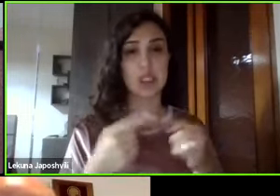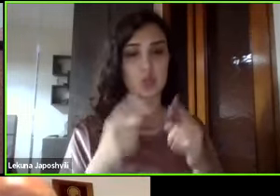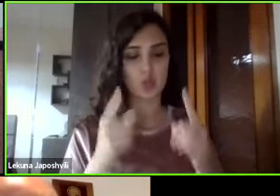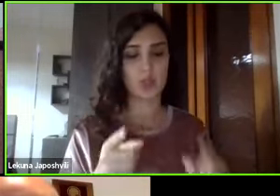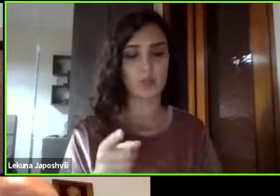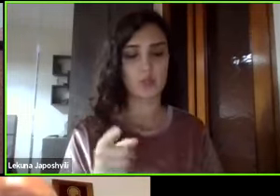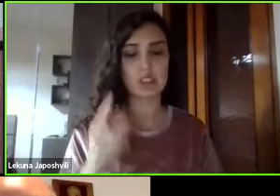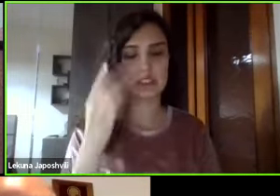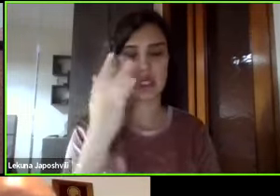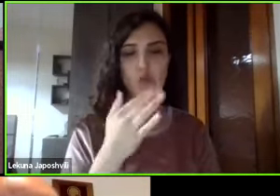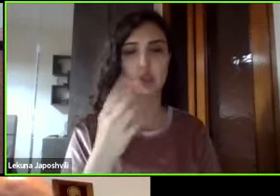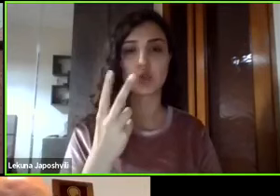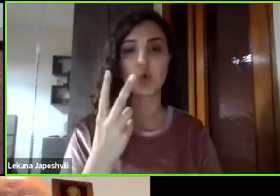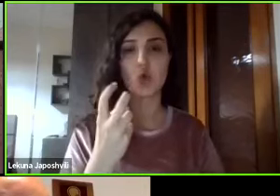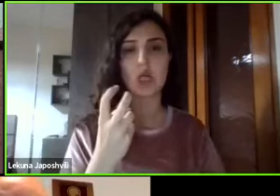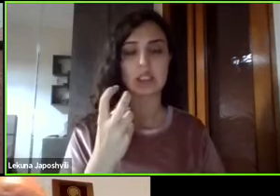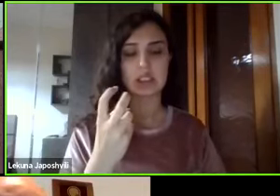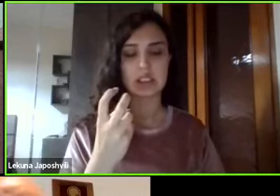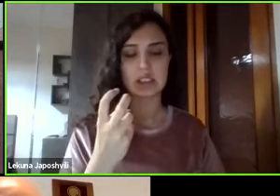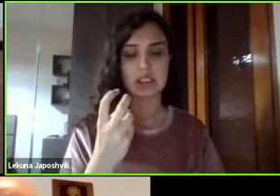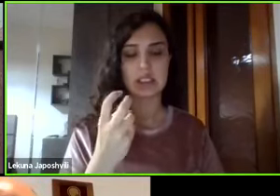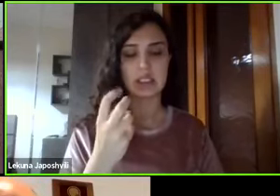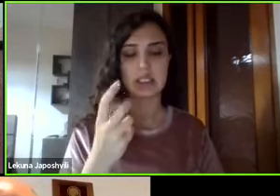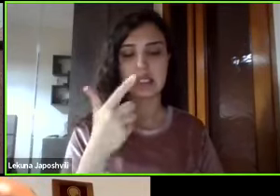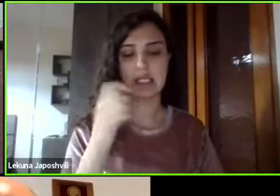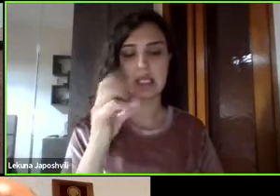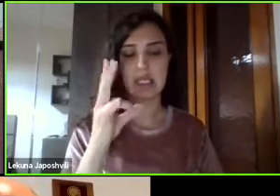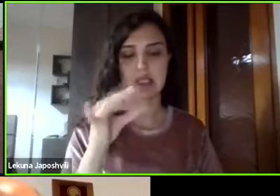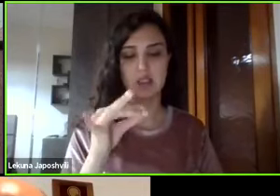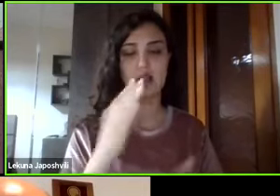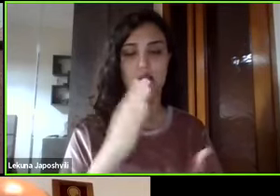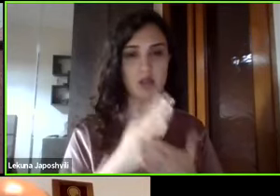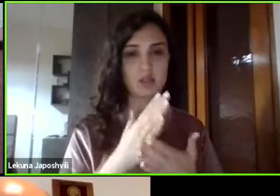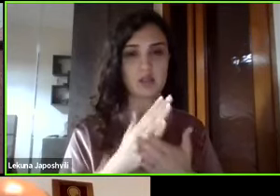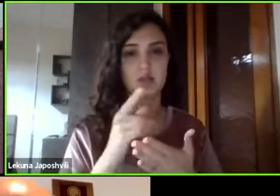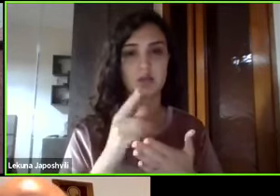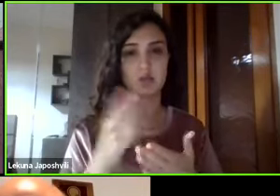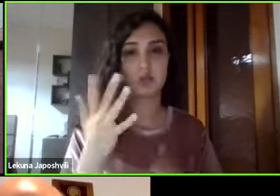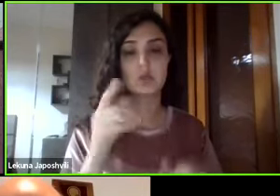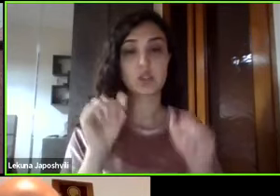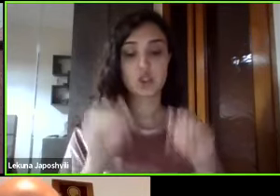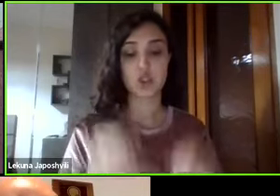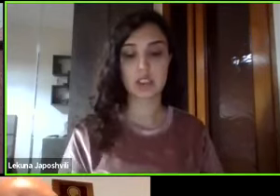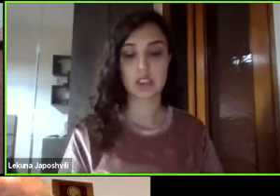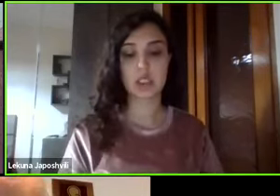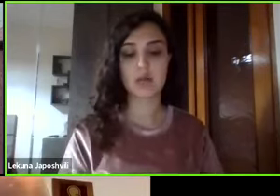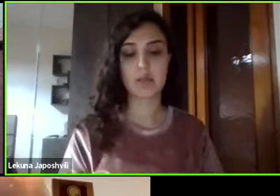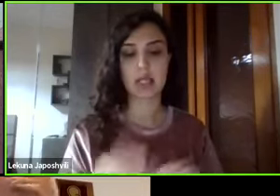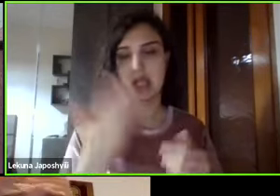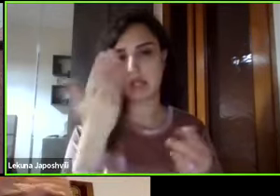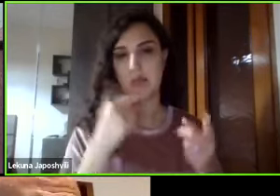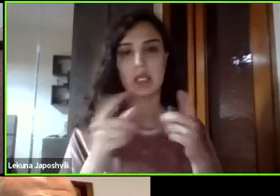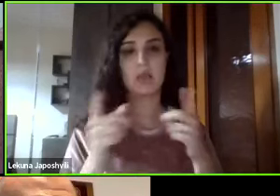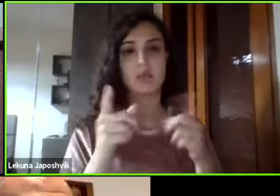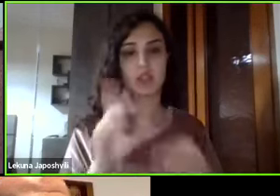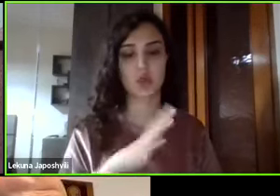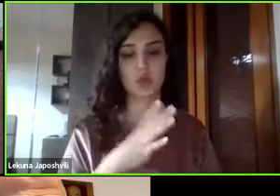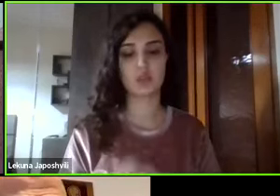აი წარმოიდგინეთ 200 გენი არის, რომლებმაც შეიძლება გამოიწვიონ ეპილეფსია